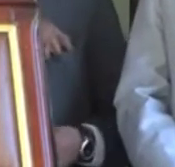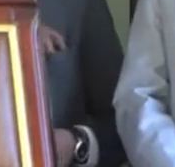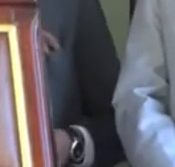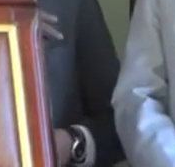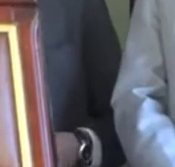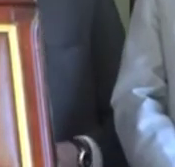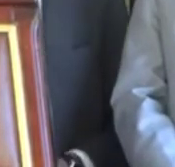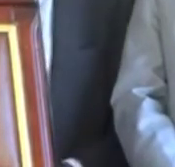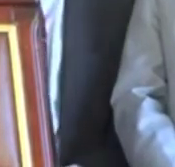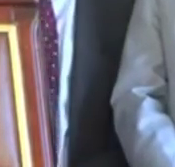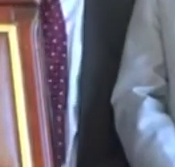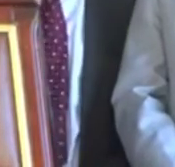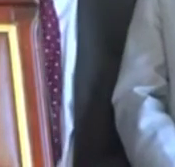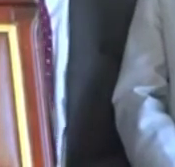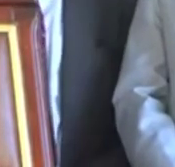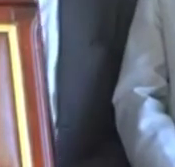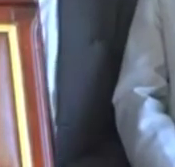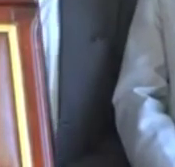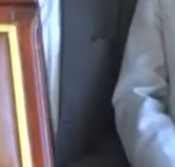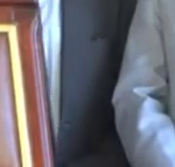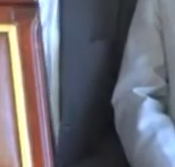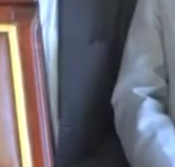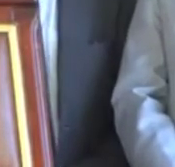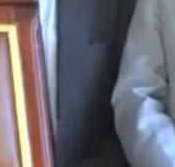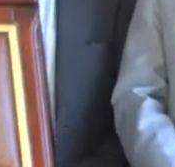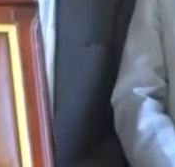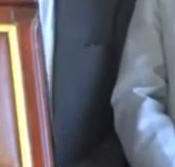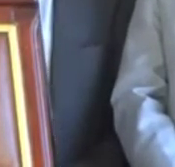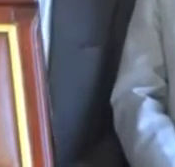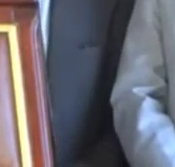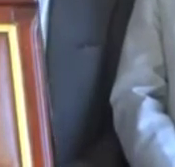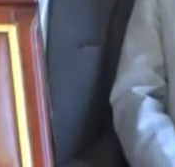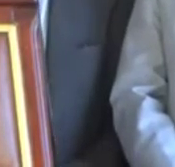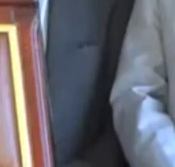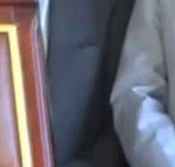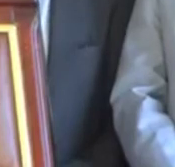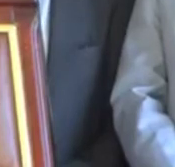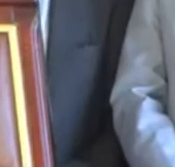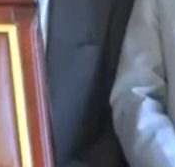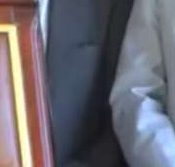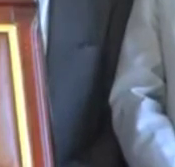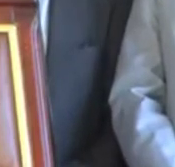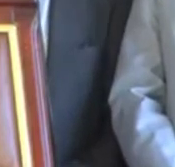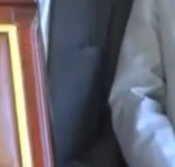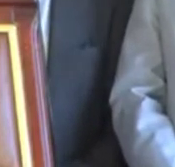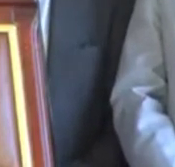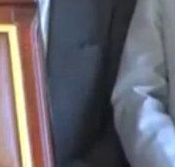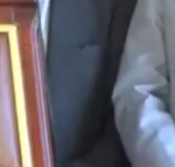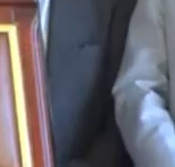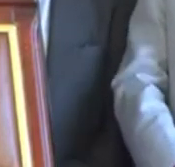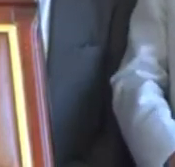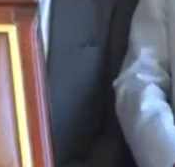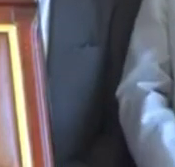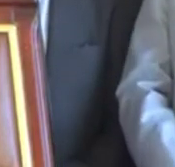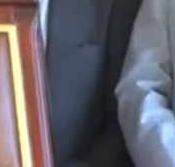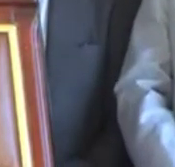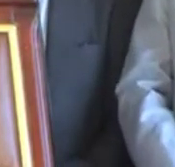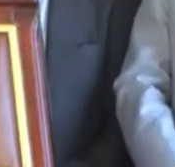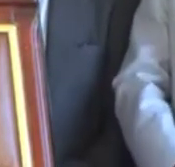exactement qui quantité enregistrement qui fait dans le niveau ONI. DG ONI, qui l'a,